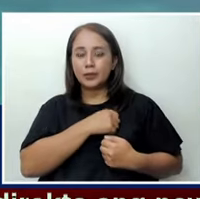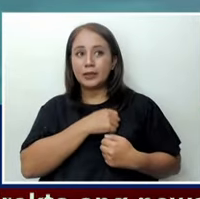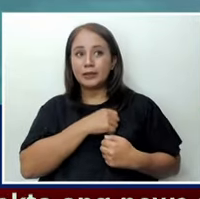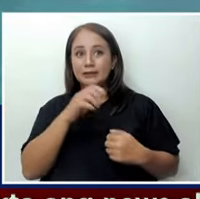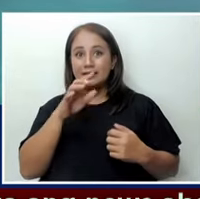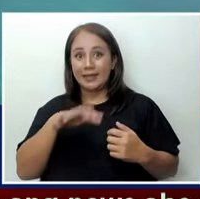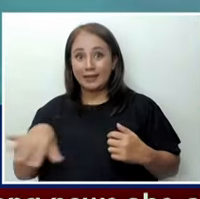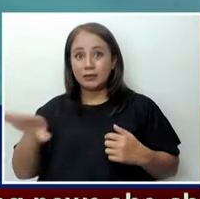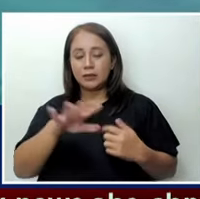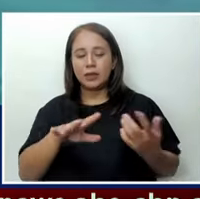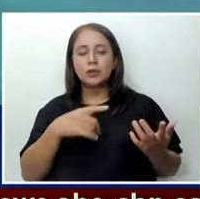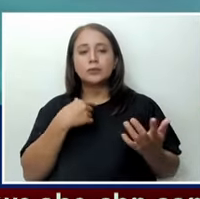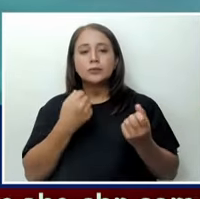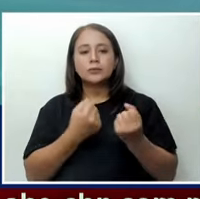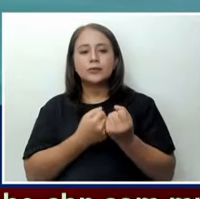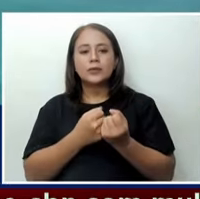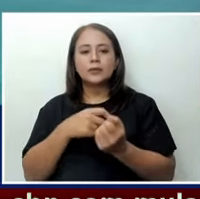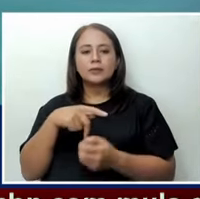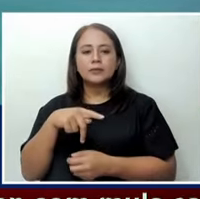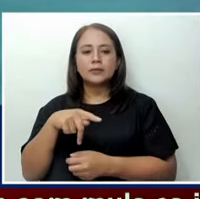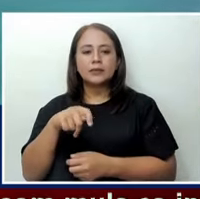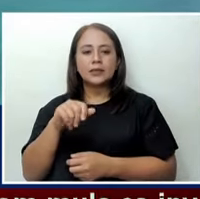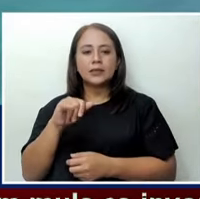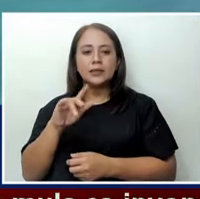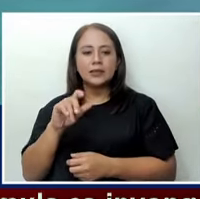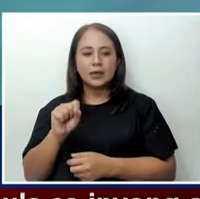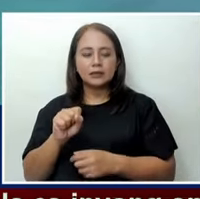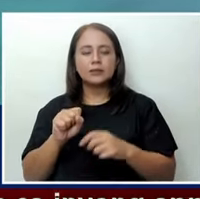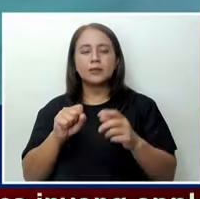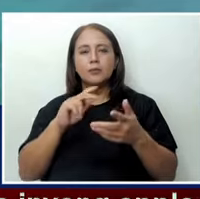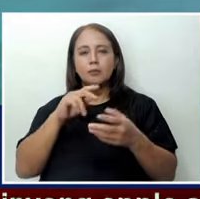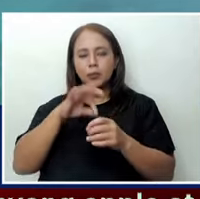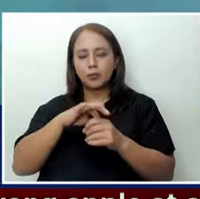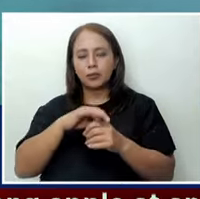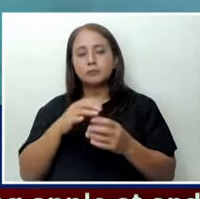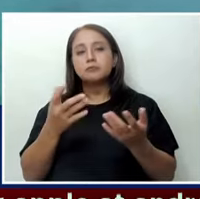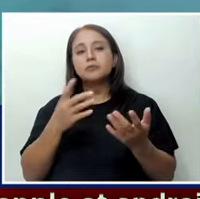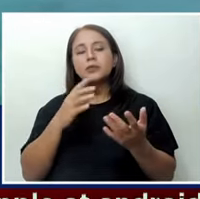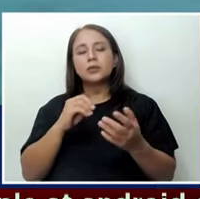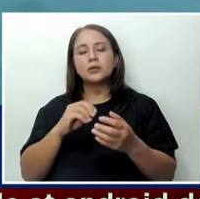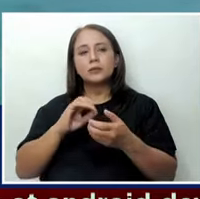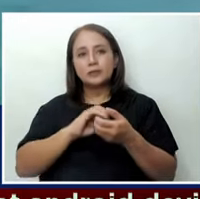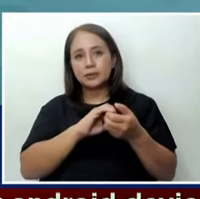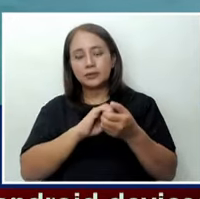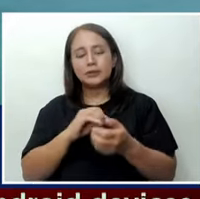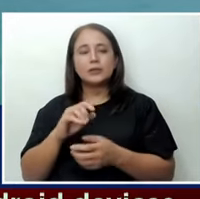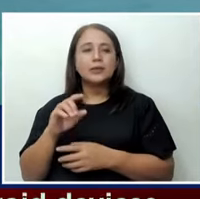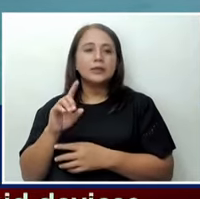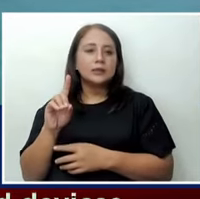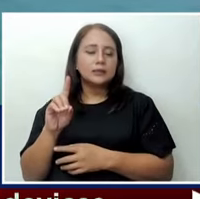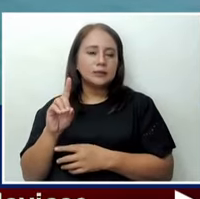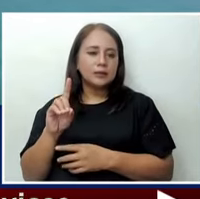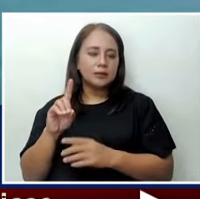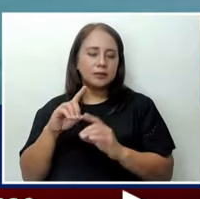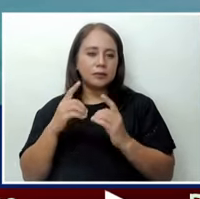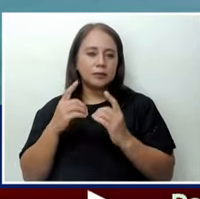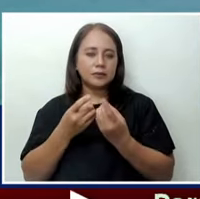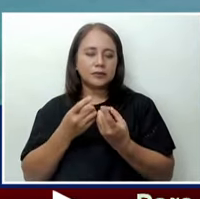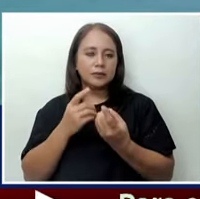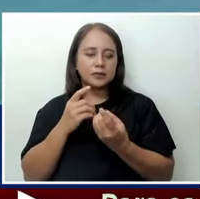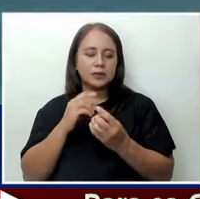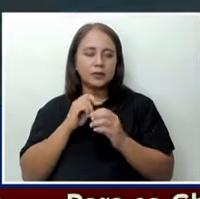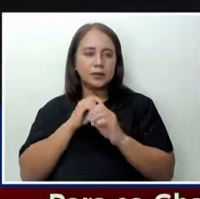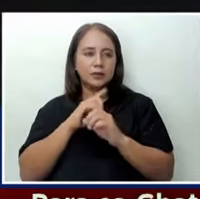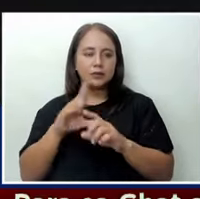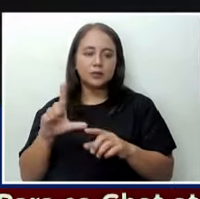pinopondohan sa ilalim ng TICAS program na partnership sa pagitan ng Department of National Defense at Department of Public Works and